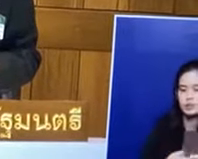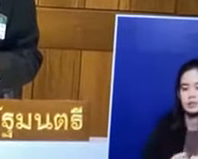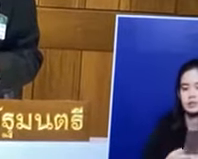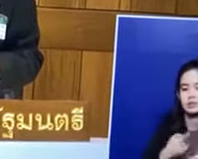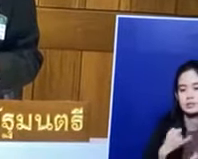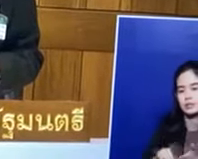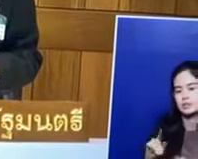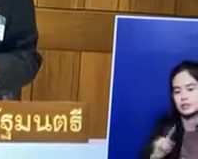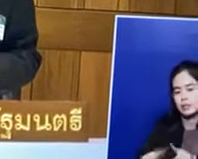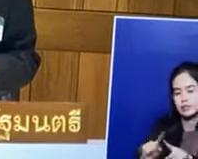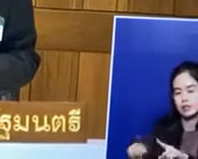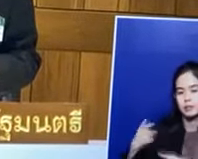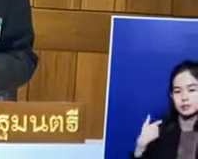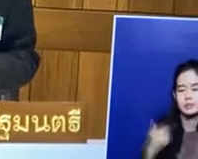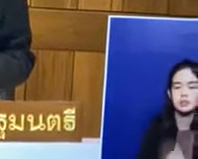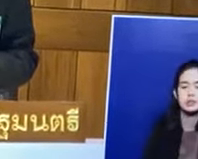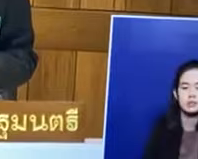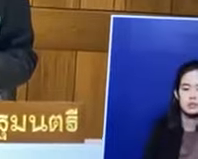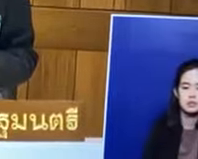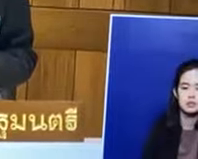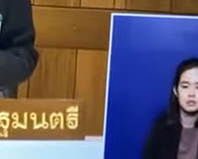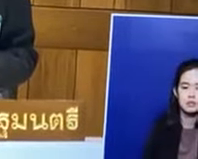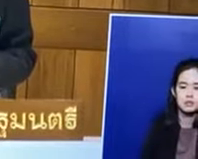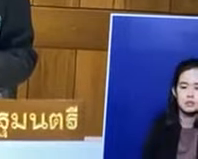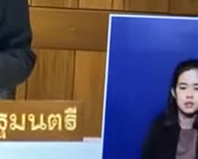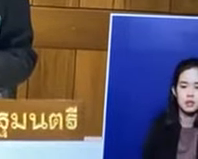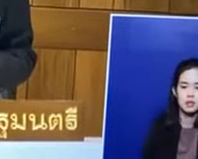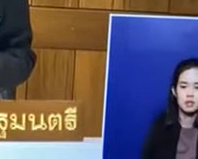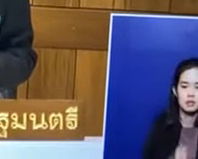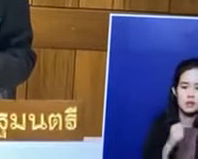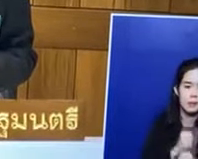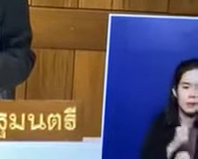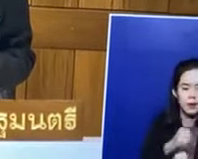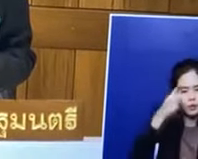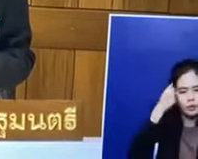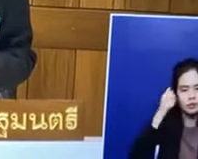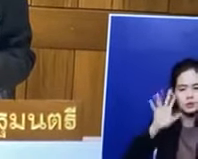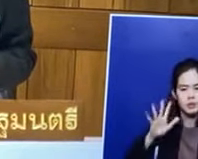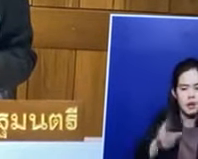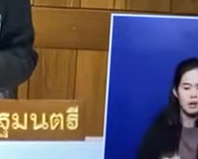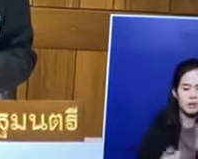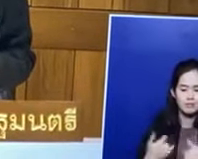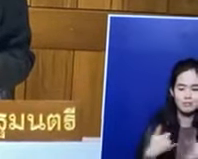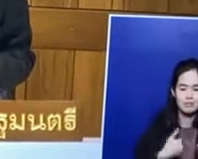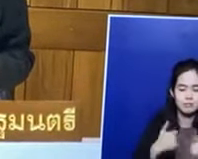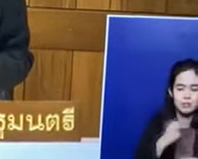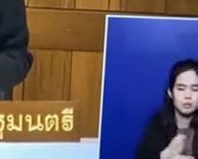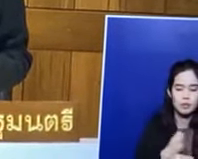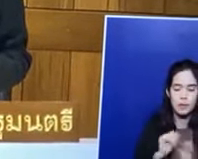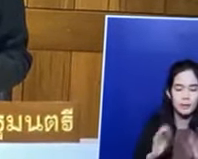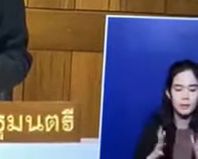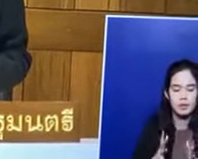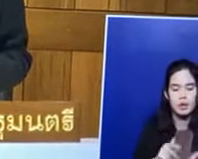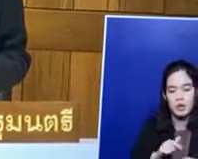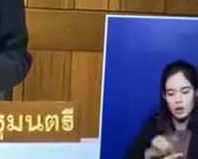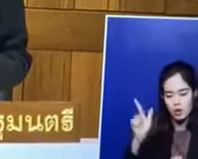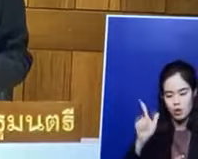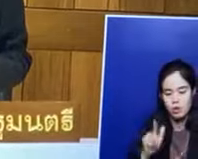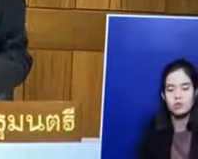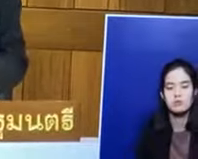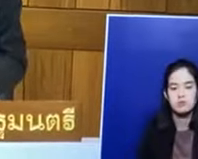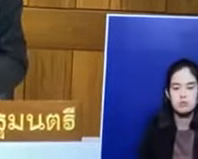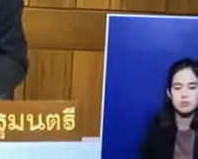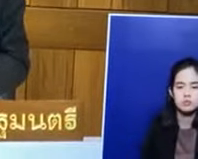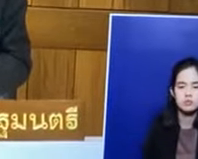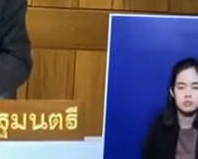รณีละทิ้งราชการเกินกว่า15วันเกี่ยวข้องยาเสพติดทุจริตต่อหน้าที่ทำจำนวนคดีอาญาล่าช้าจนเกิด